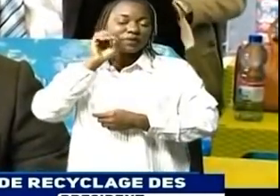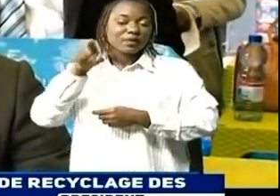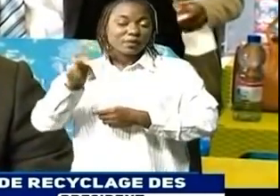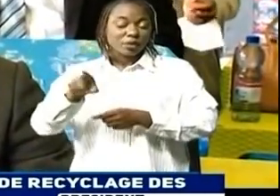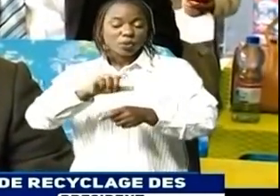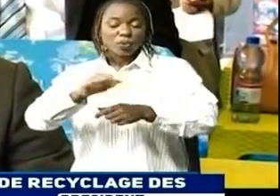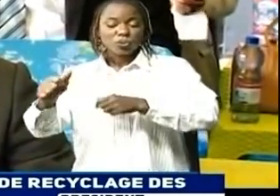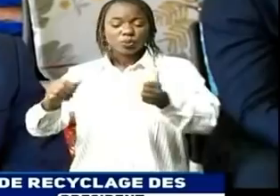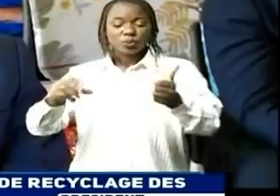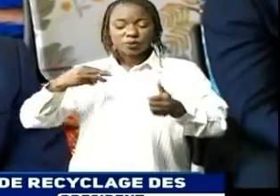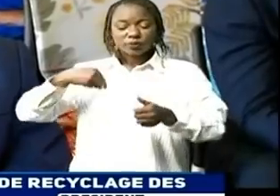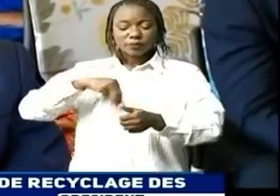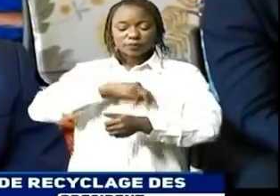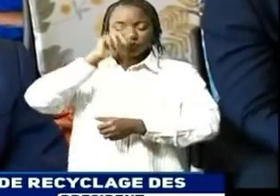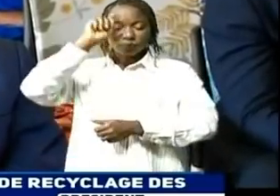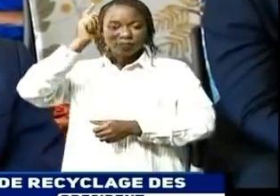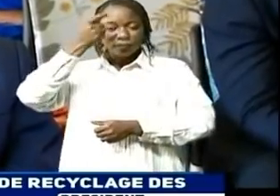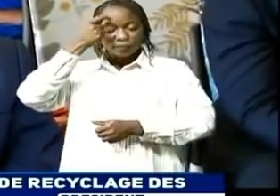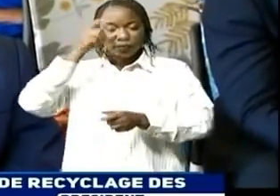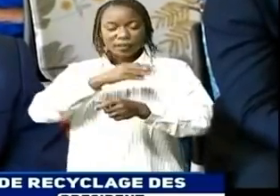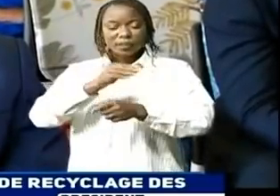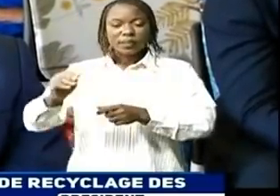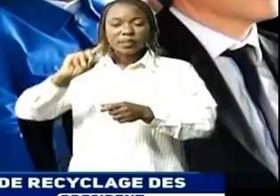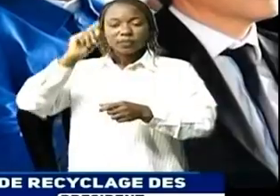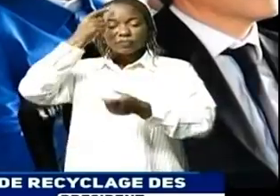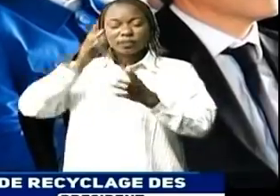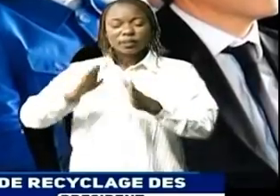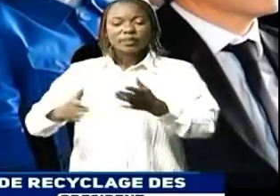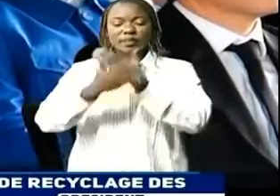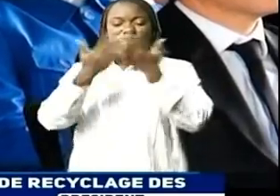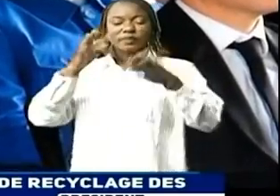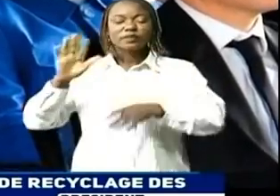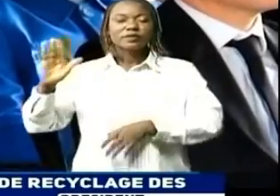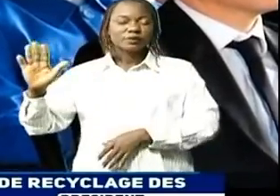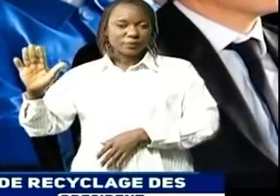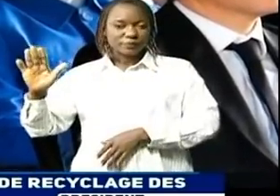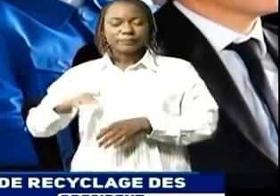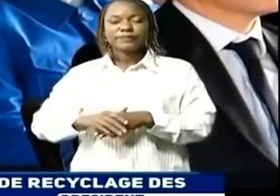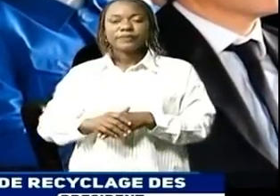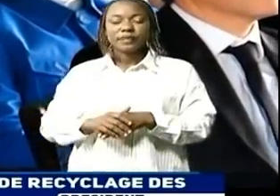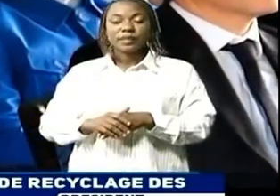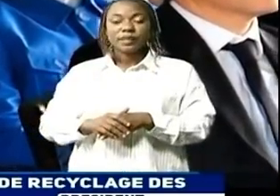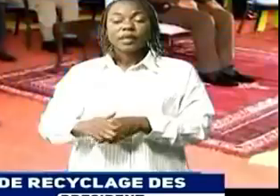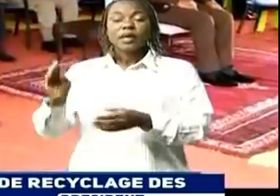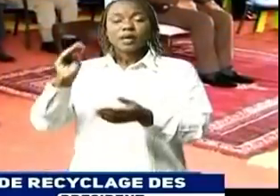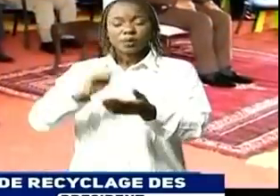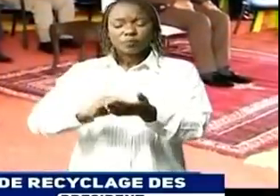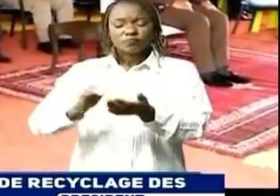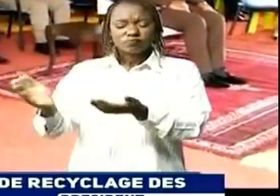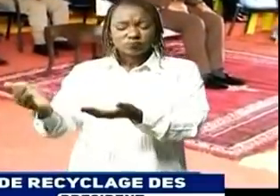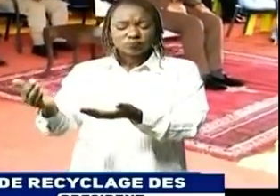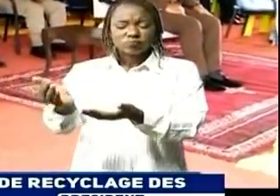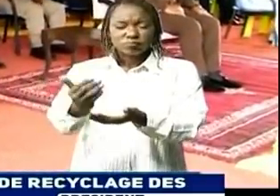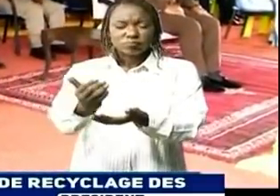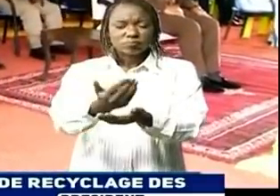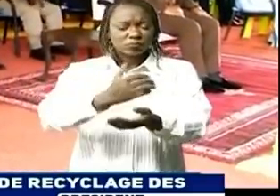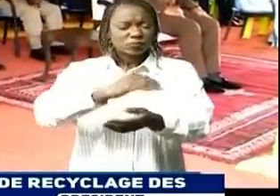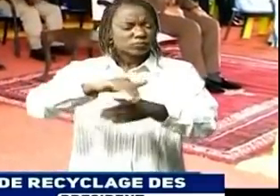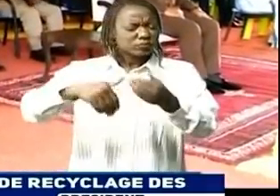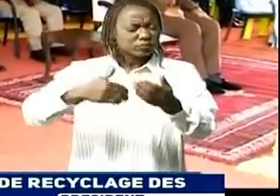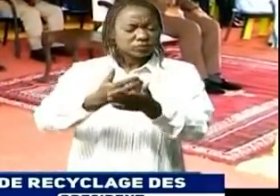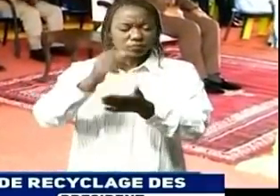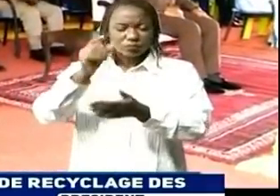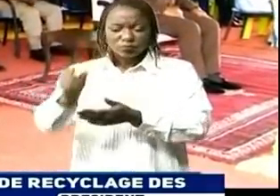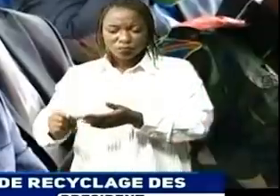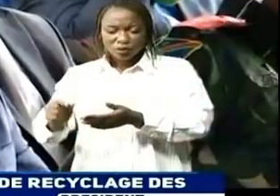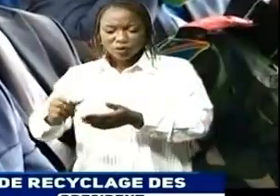autres membres du gouvernement et le gouverneur de la ville de Kinshasa, Gentiline Kobila. Récolter les déchets plastiques, les recycler,